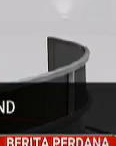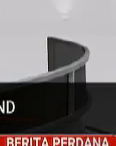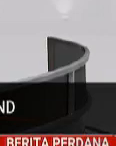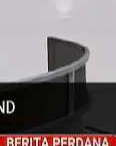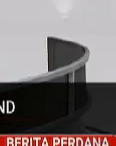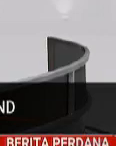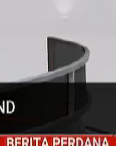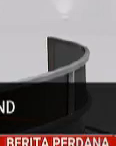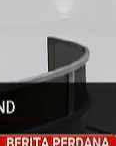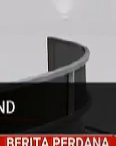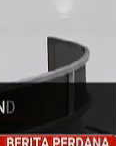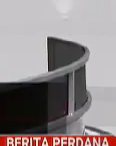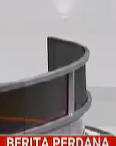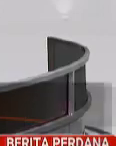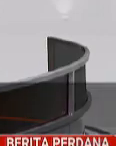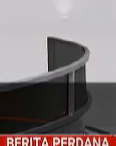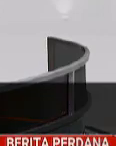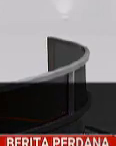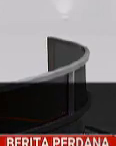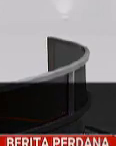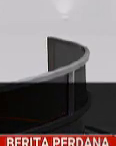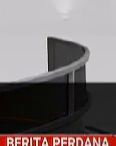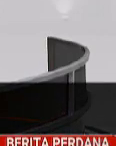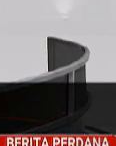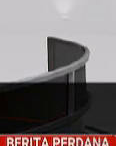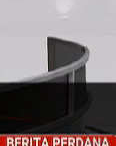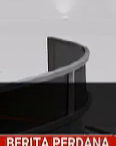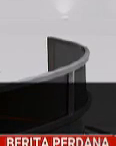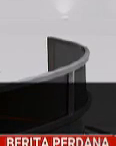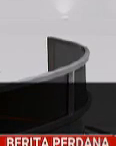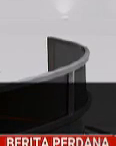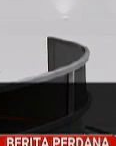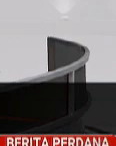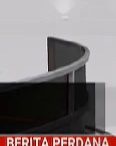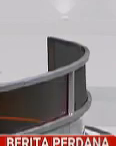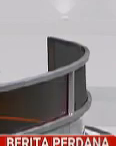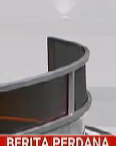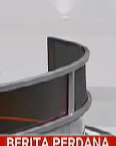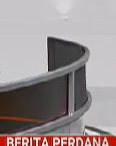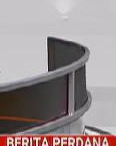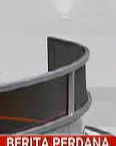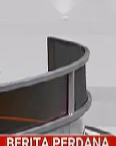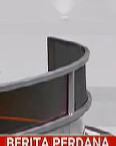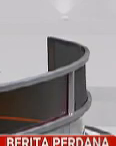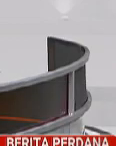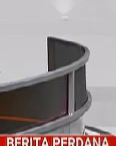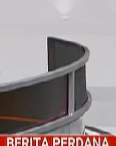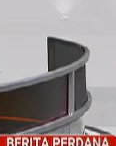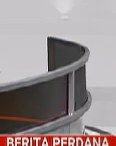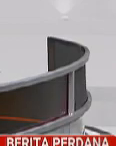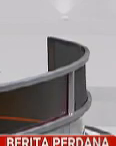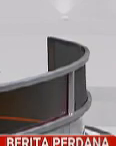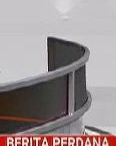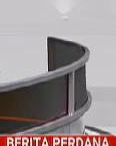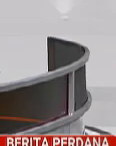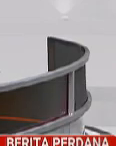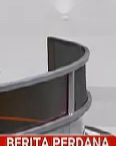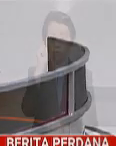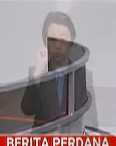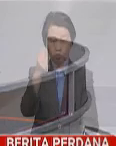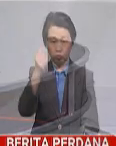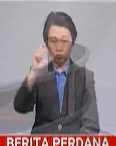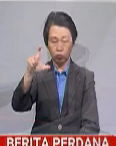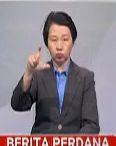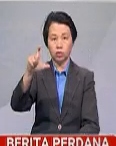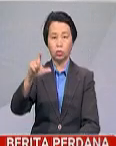Seorang ibu tunggal didakwa di Mahkamah Manchester Johor Bahru atas pertuduhan membunuh anak kandungnya yang berusia 2 tahun 10 bulan